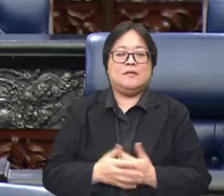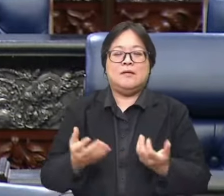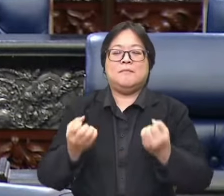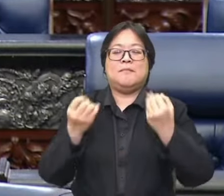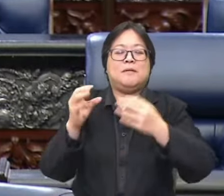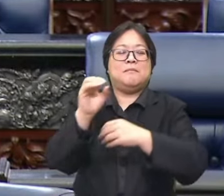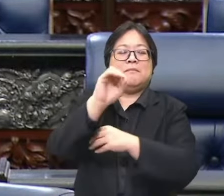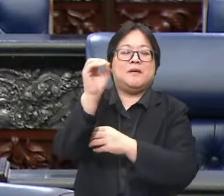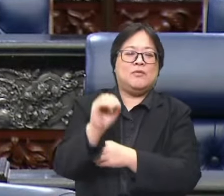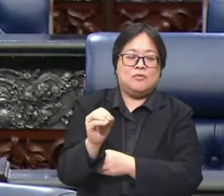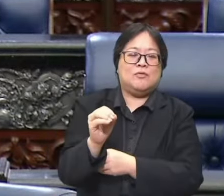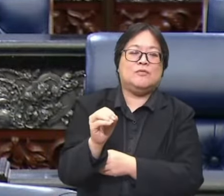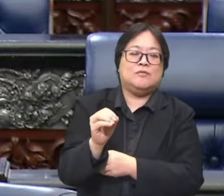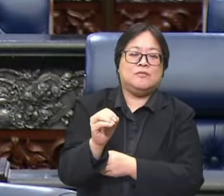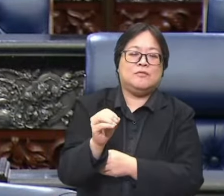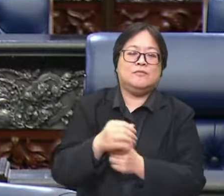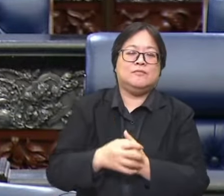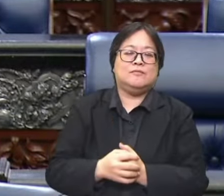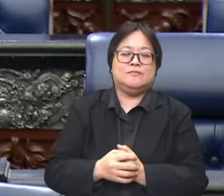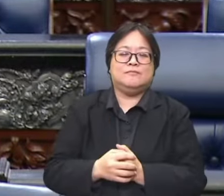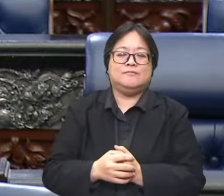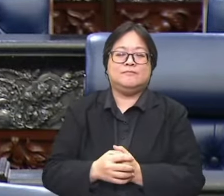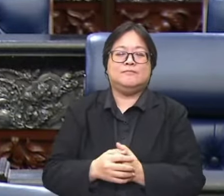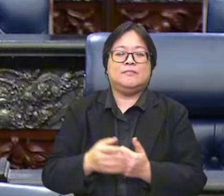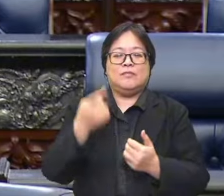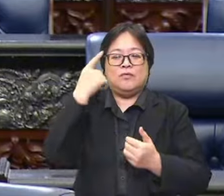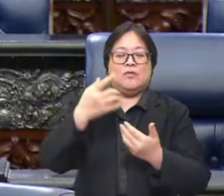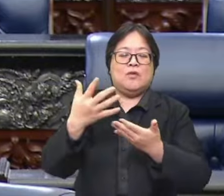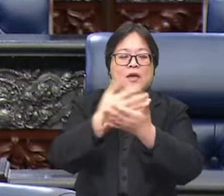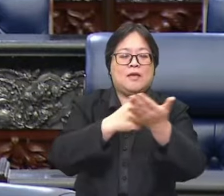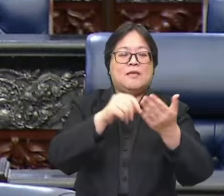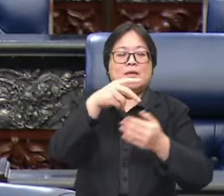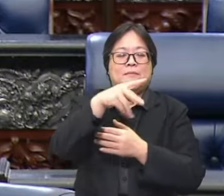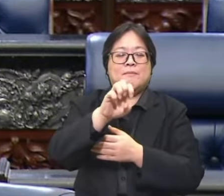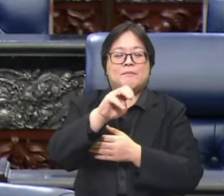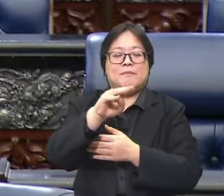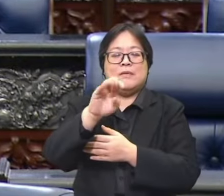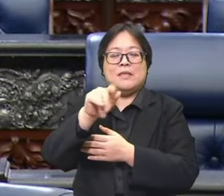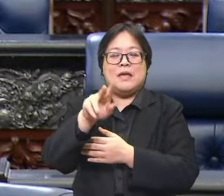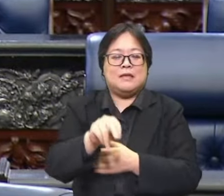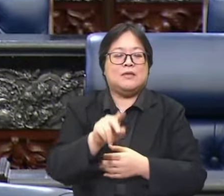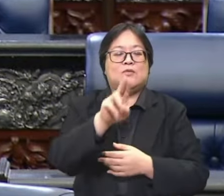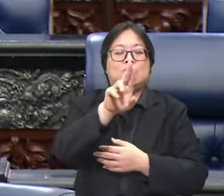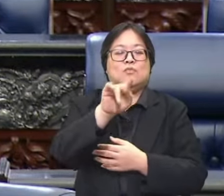peratus yang dijalankan untuk hasil pemetaan utilities dan juga